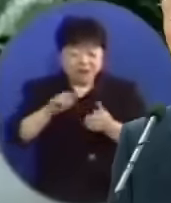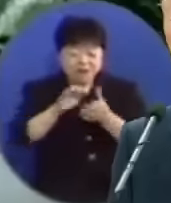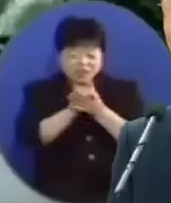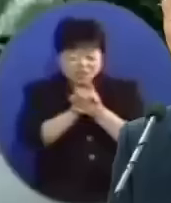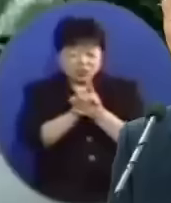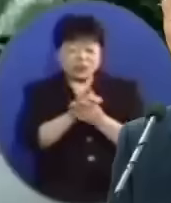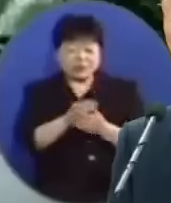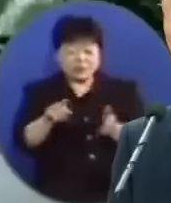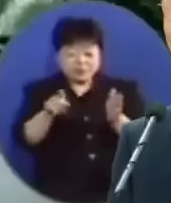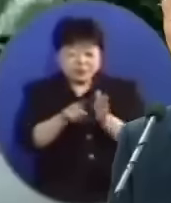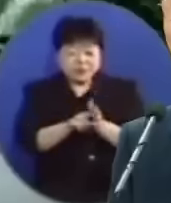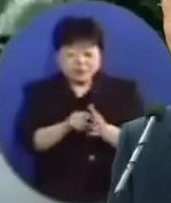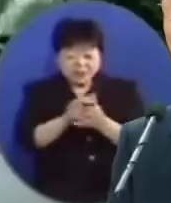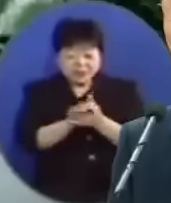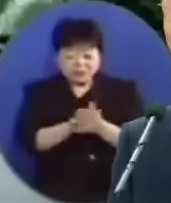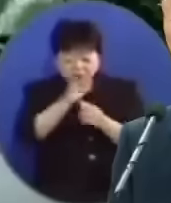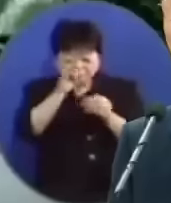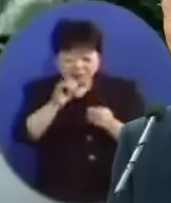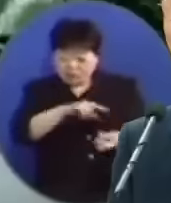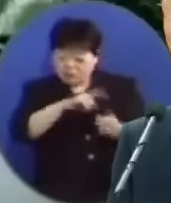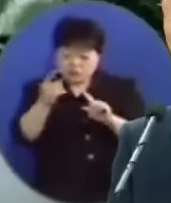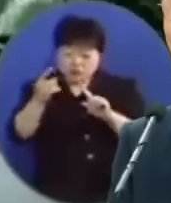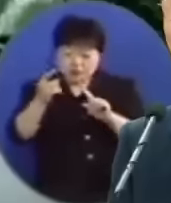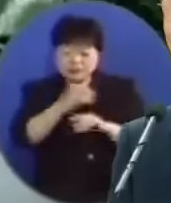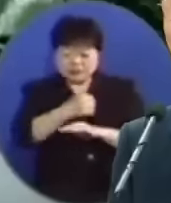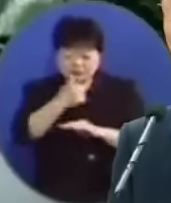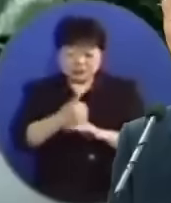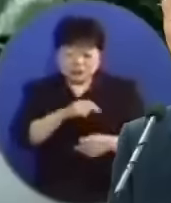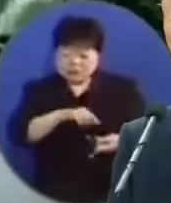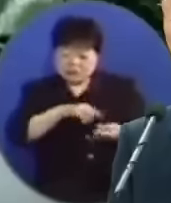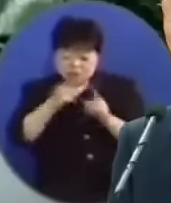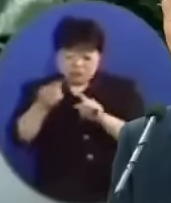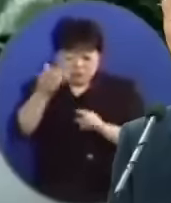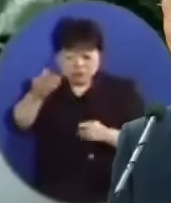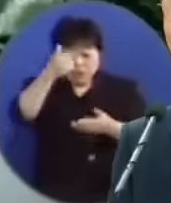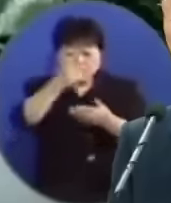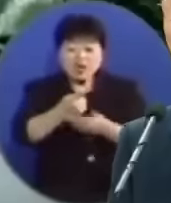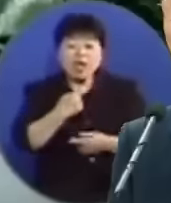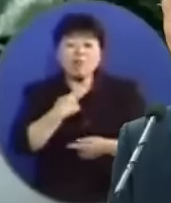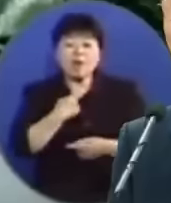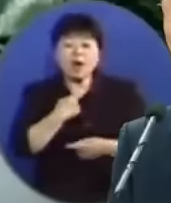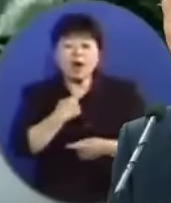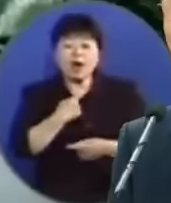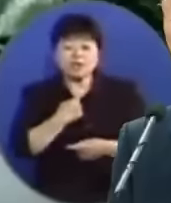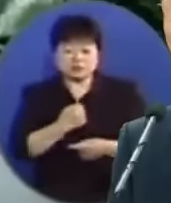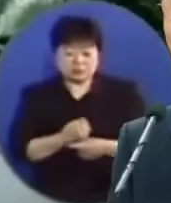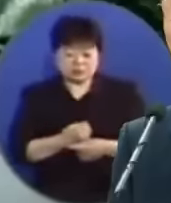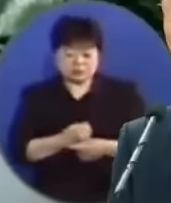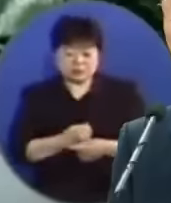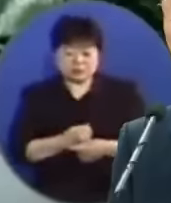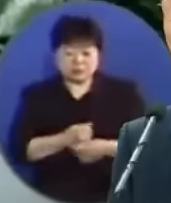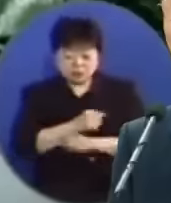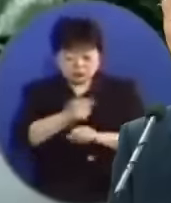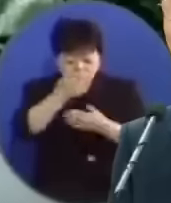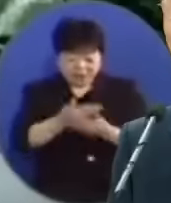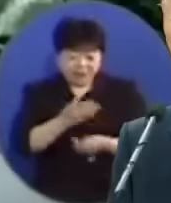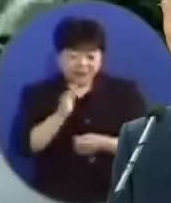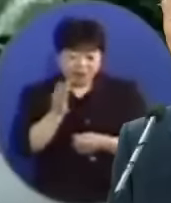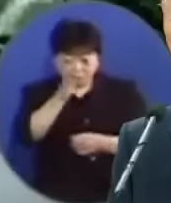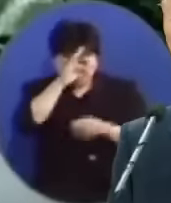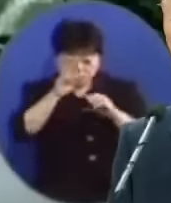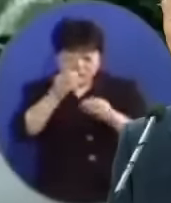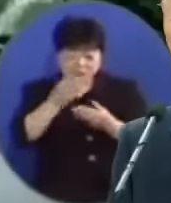기도하옵니다. 믿음의 기도는 병든 자를 구원하리니 주께서 저를 일으키시라. 혹시 죄를 범하셨을지라도 사하심을 얻으라고 말하는